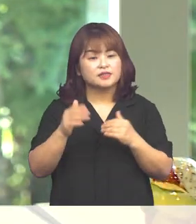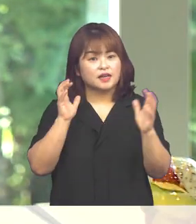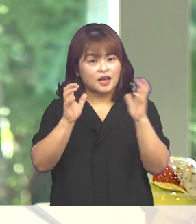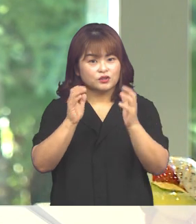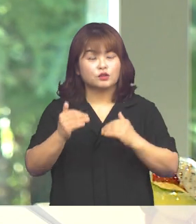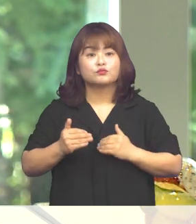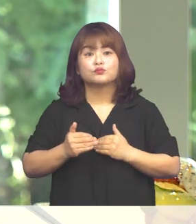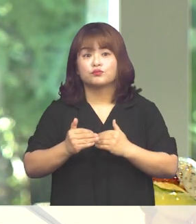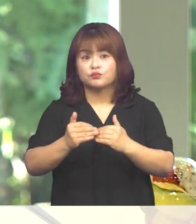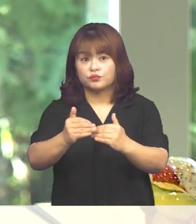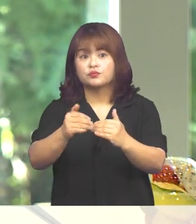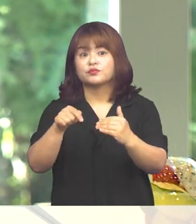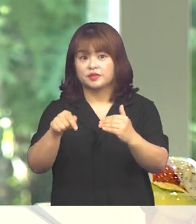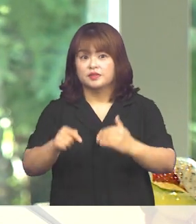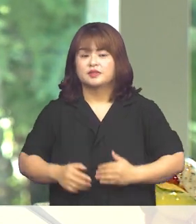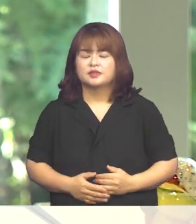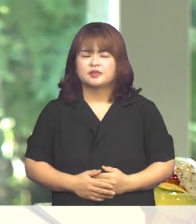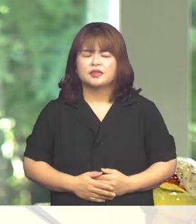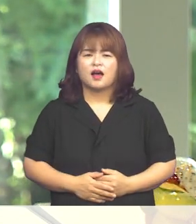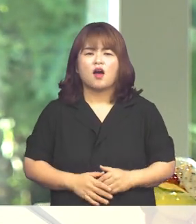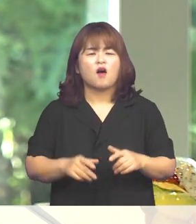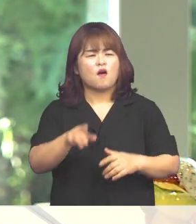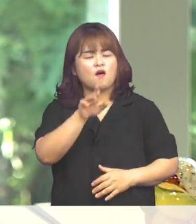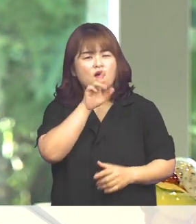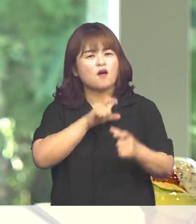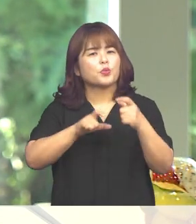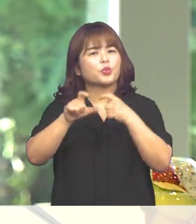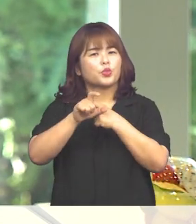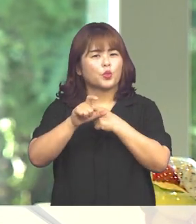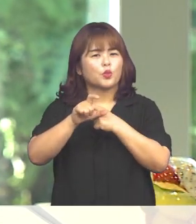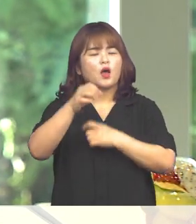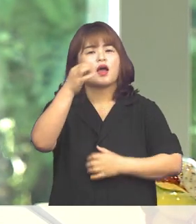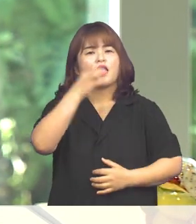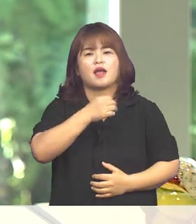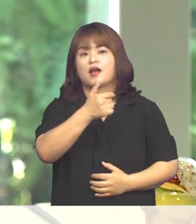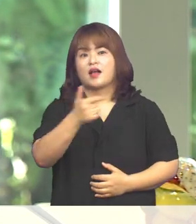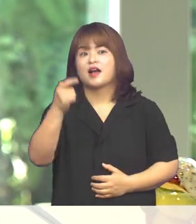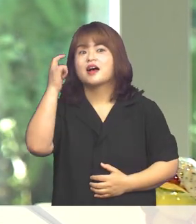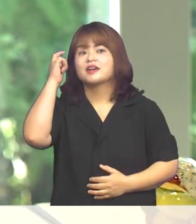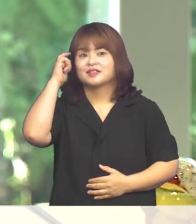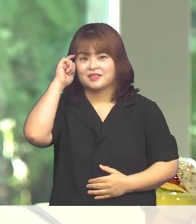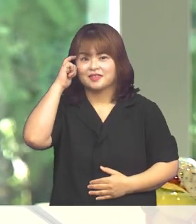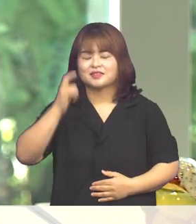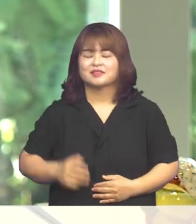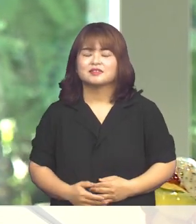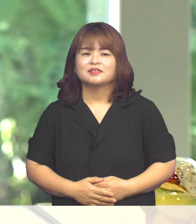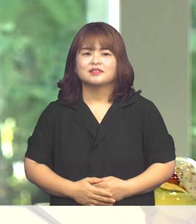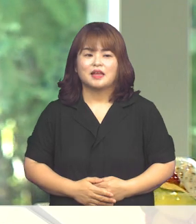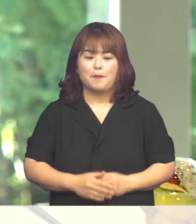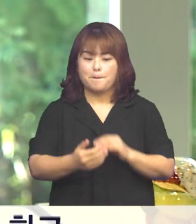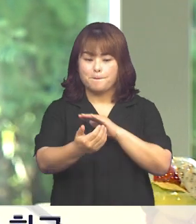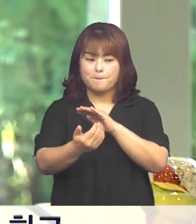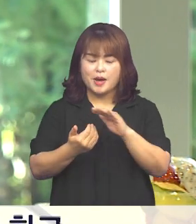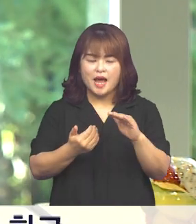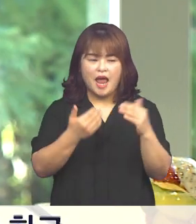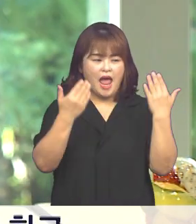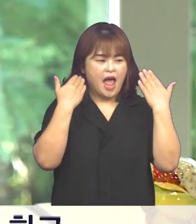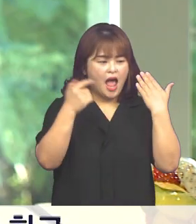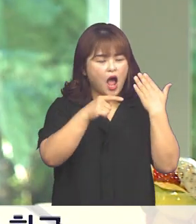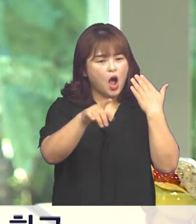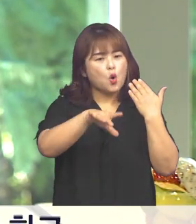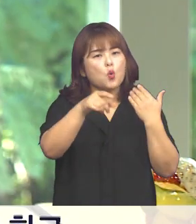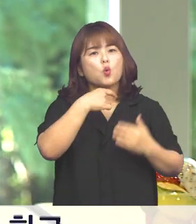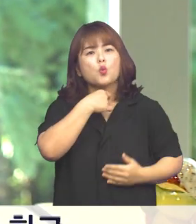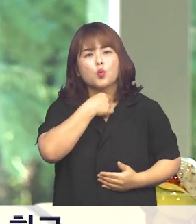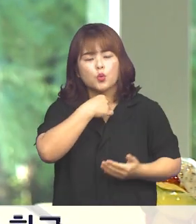간담회를 진행을 하니까 훨씬 실효성이 높다 이런 생각을 하고 또 미리